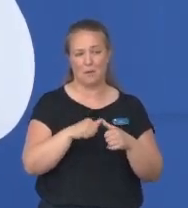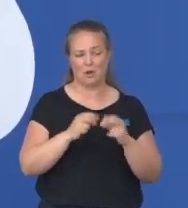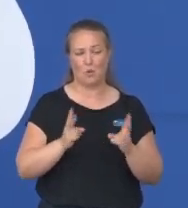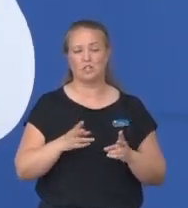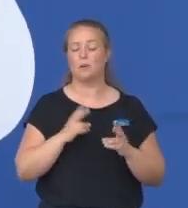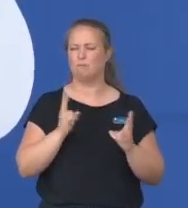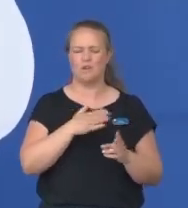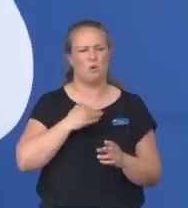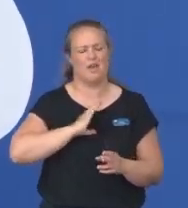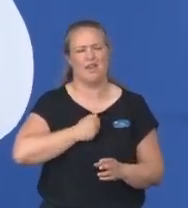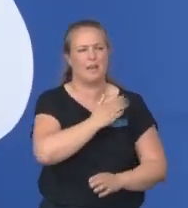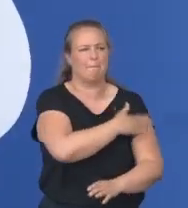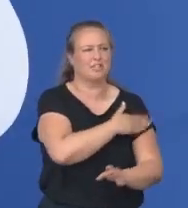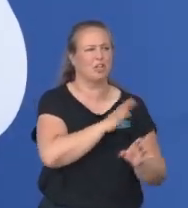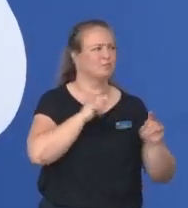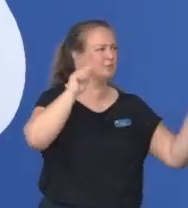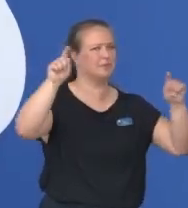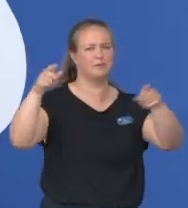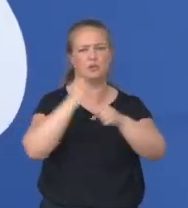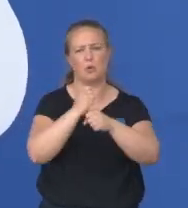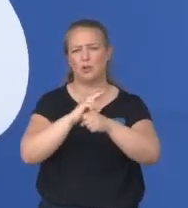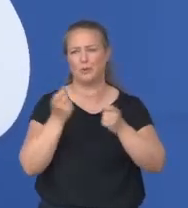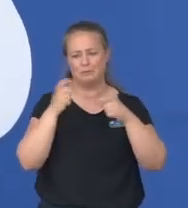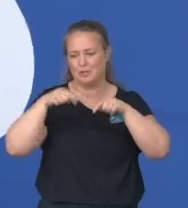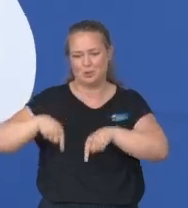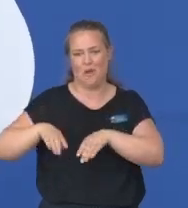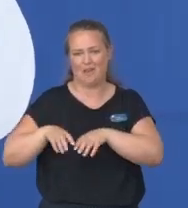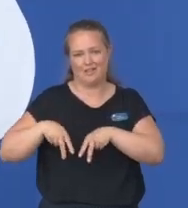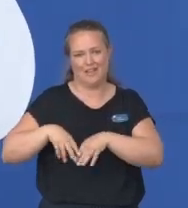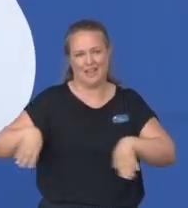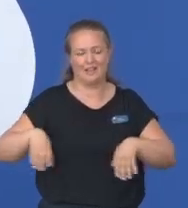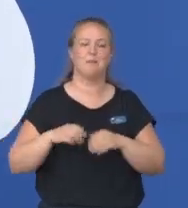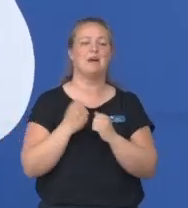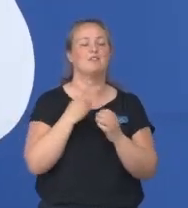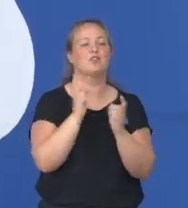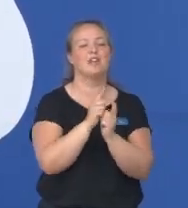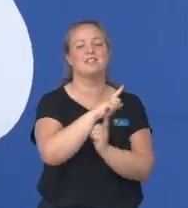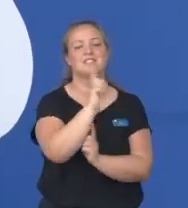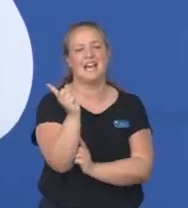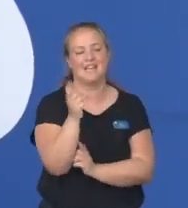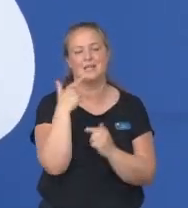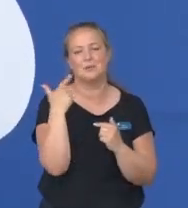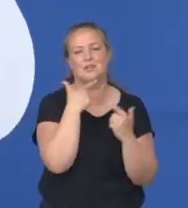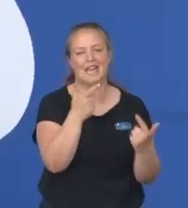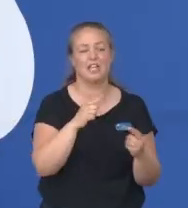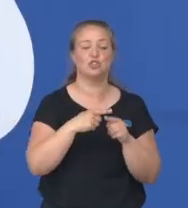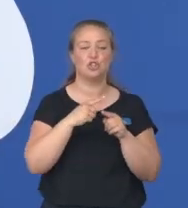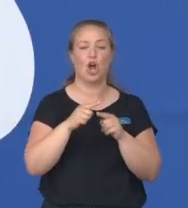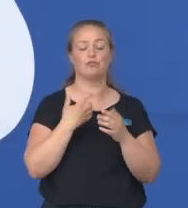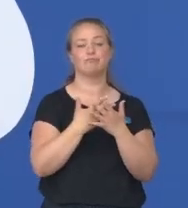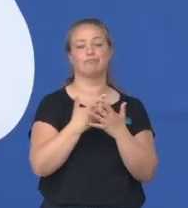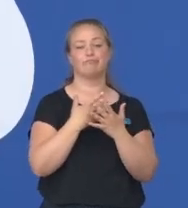är alla där ute och jobbar som inte kan vara här uppe. Men de får ni träffa senare. Tusen tack. Snart kommer nästa partiledare. Tack så mycket.